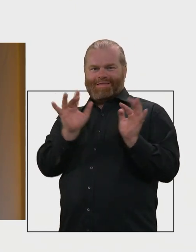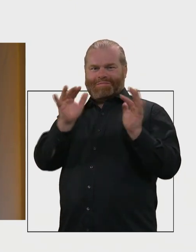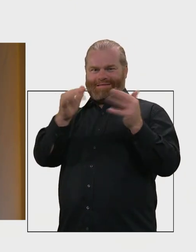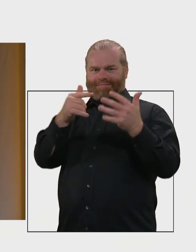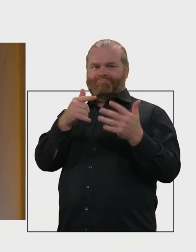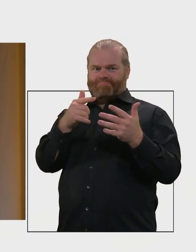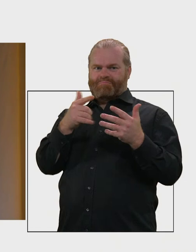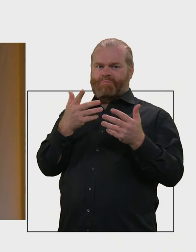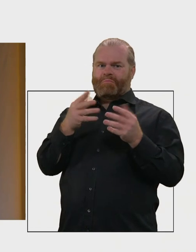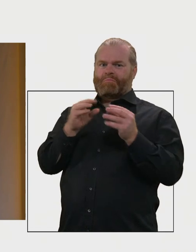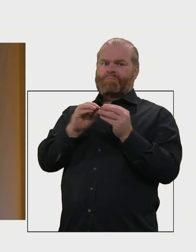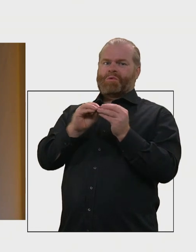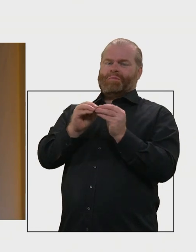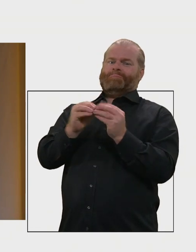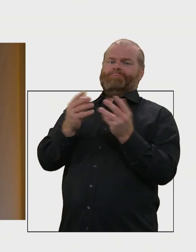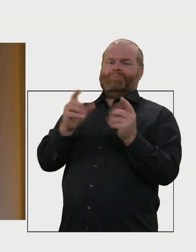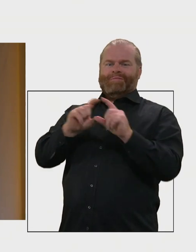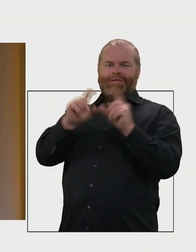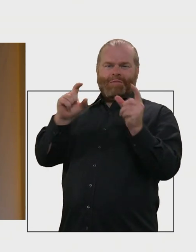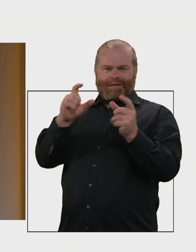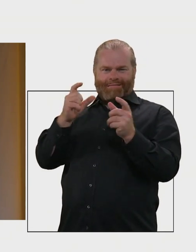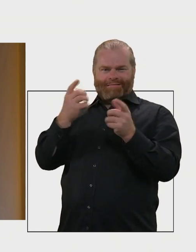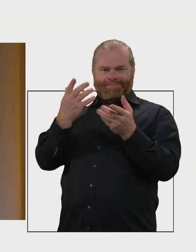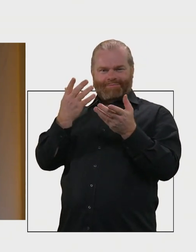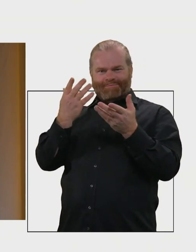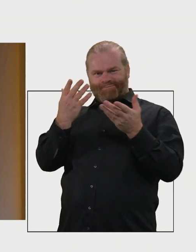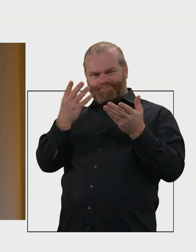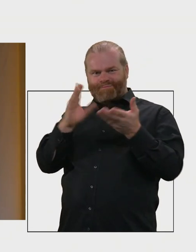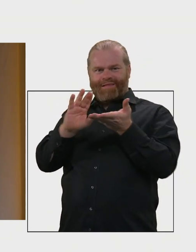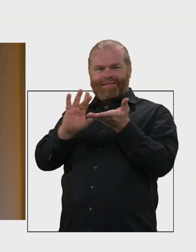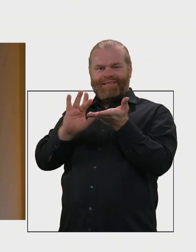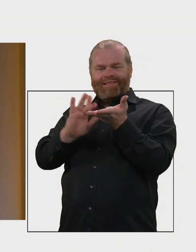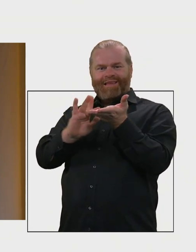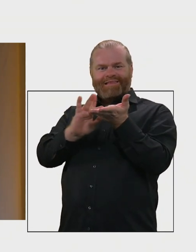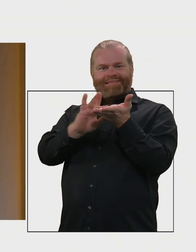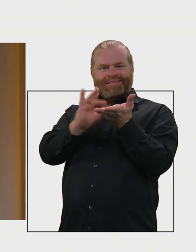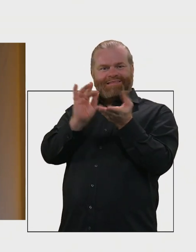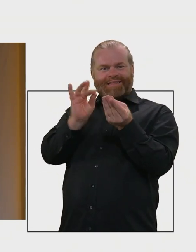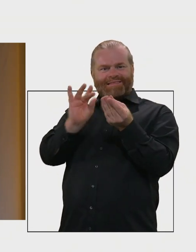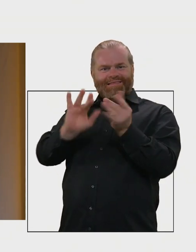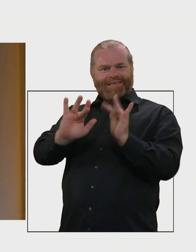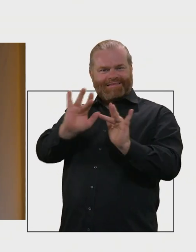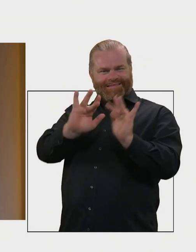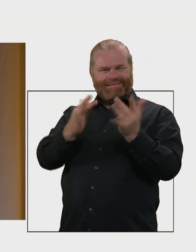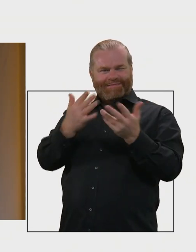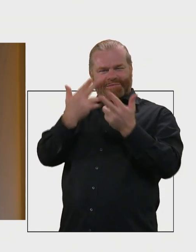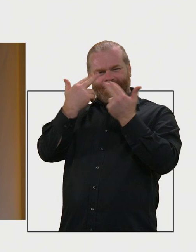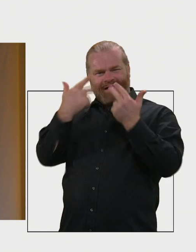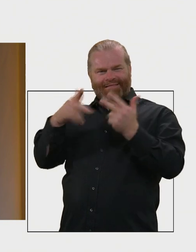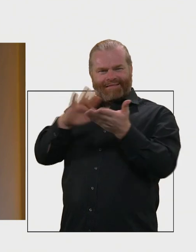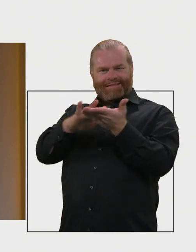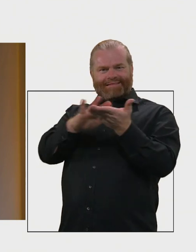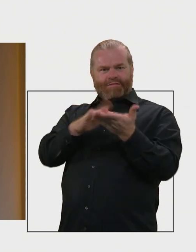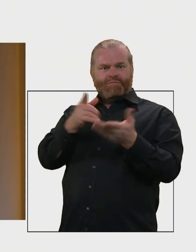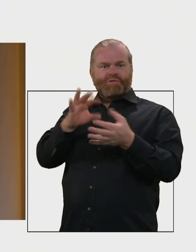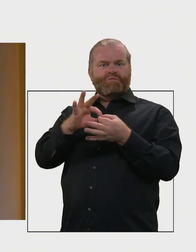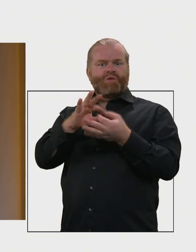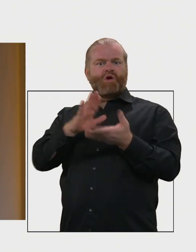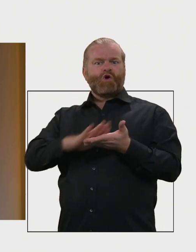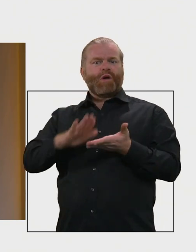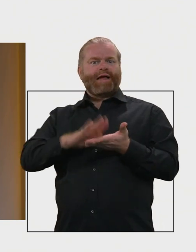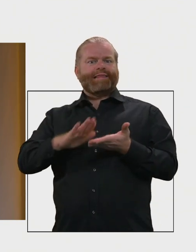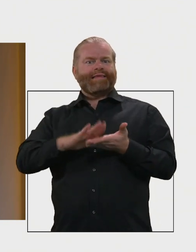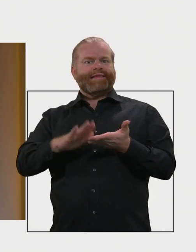die Hygiene anbelangt und so. Das ist natürlich dann auch eine große Chance, was die Barrierefreiheit anbelangt, ja, wenn wir da auch im Sinne